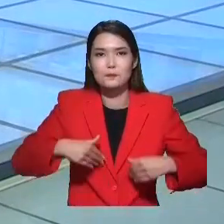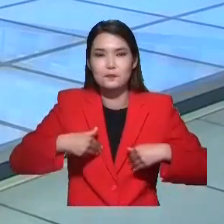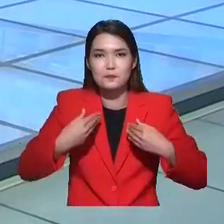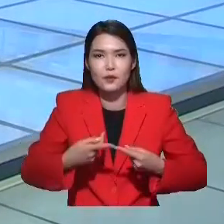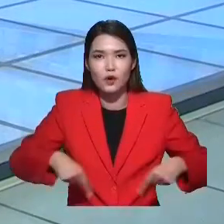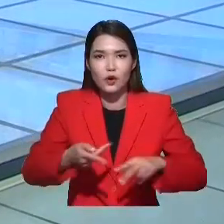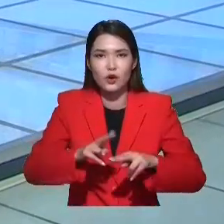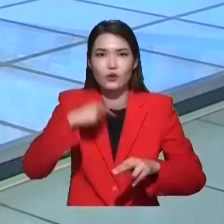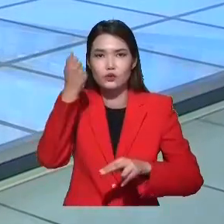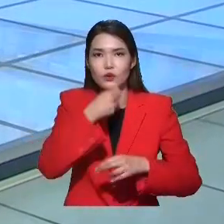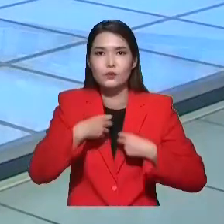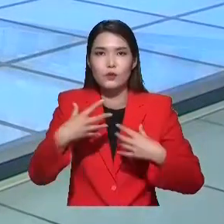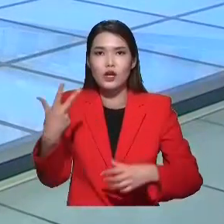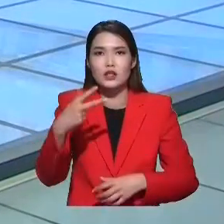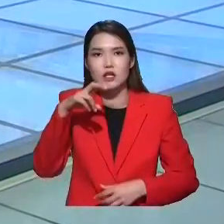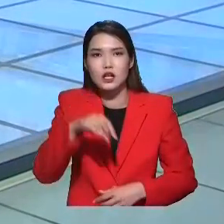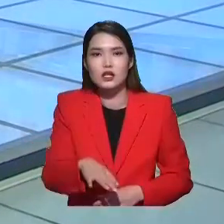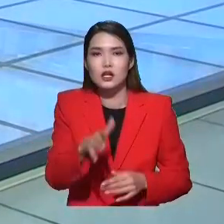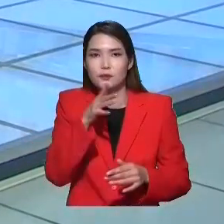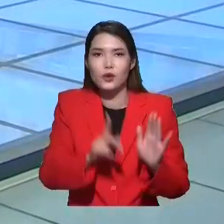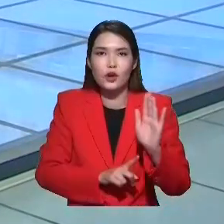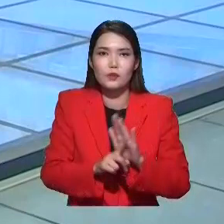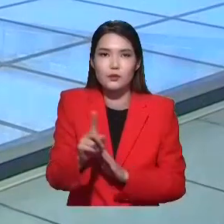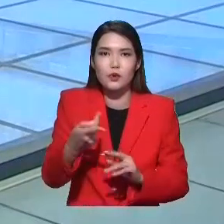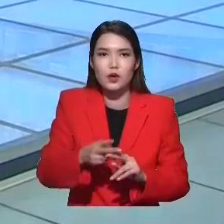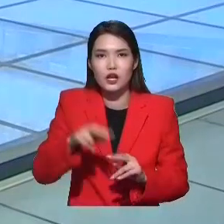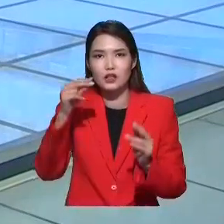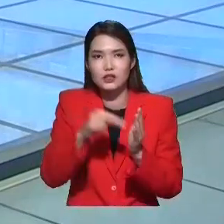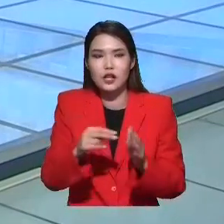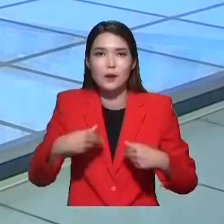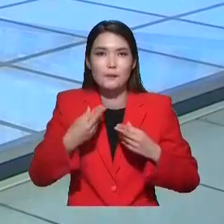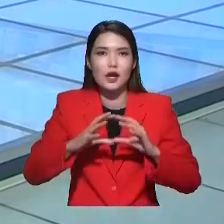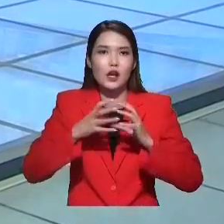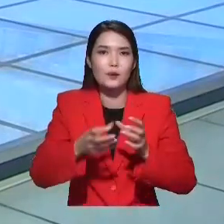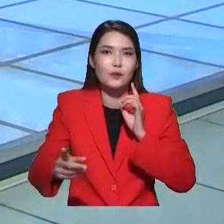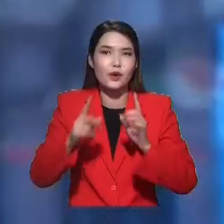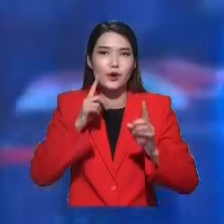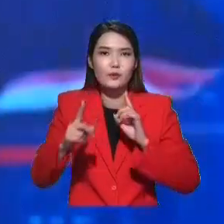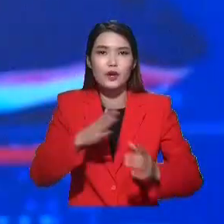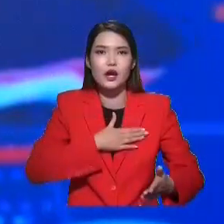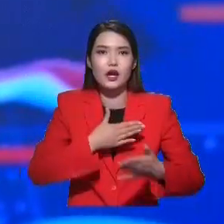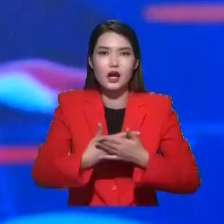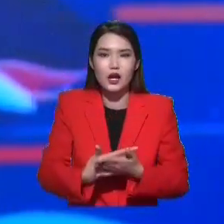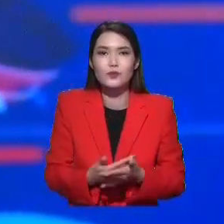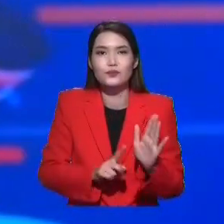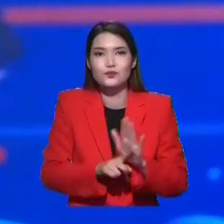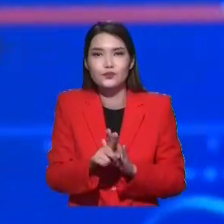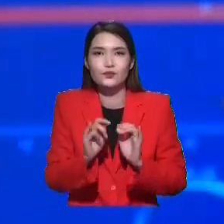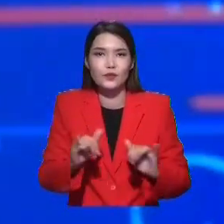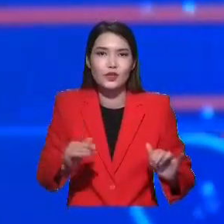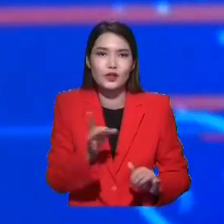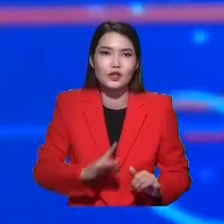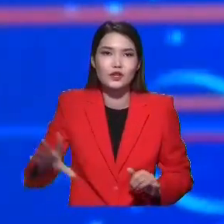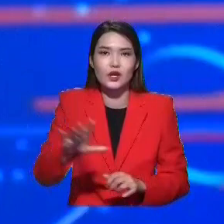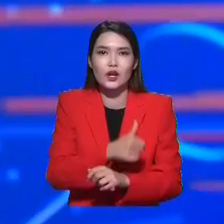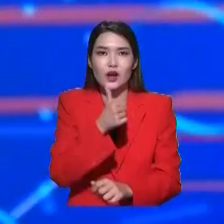органы в этом году отмечают 30 лет с момента появления. Этой дате посвятят международную конференцию. Активное содействие развитию регионов